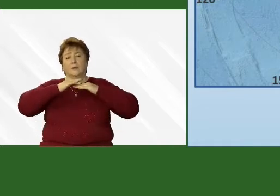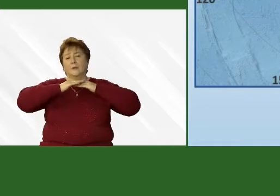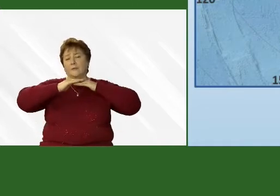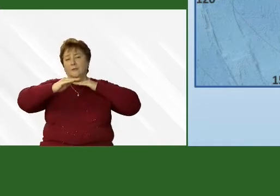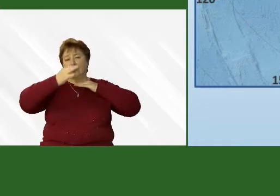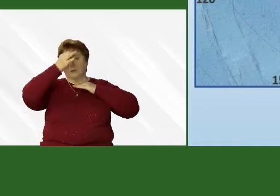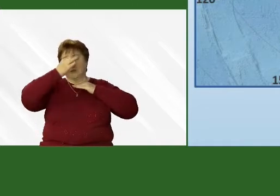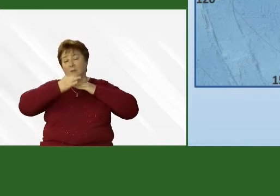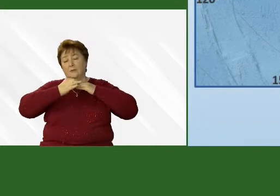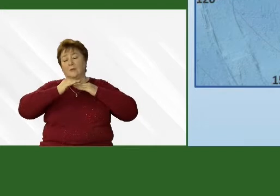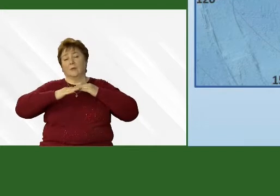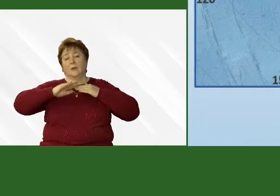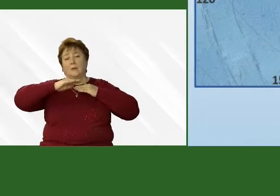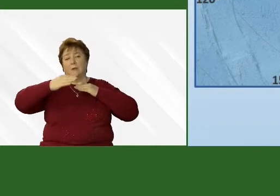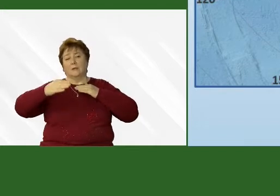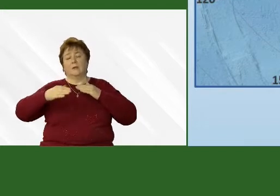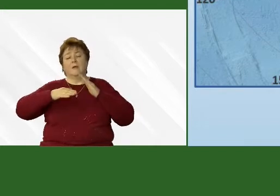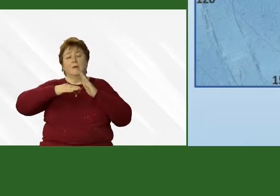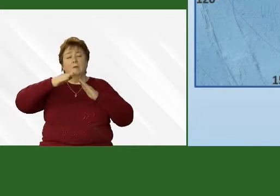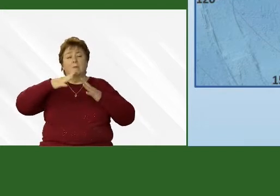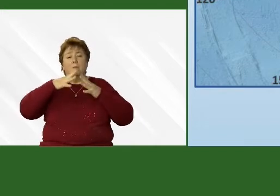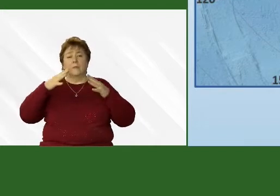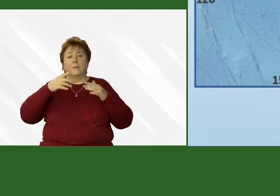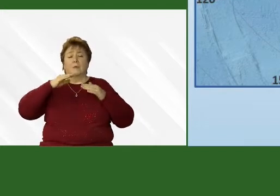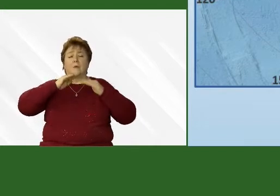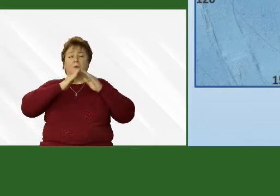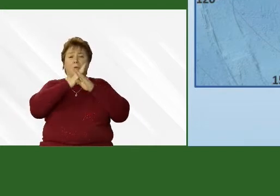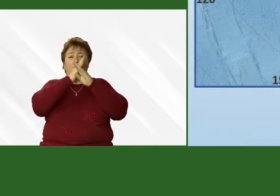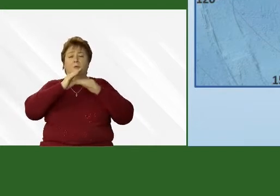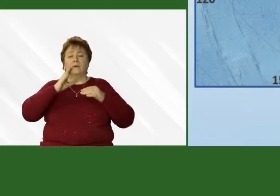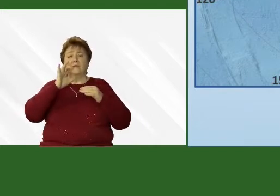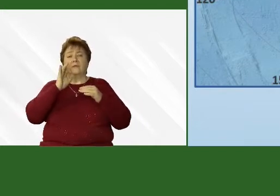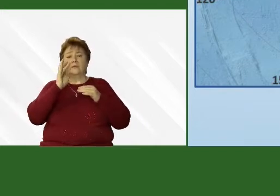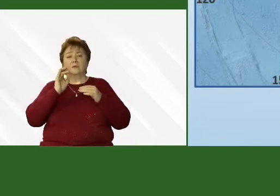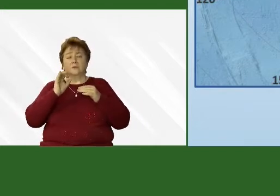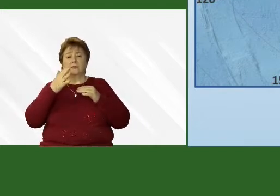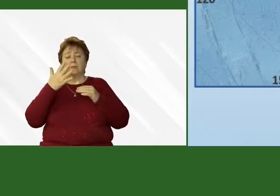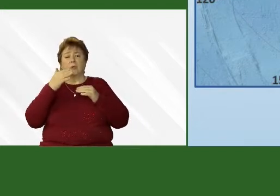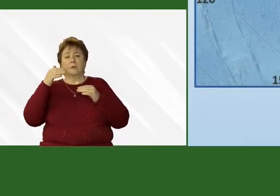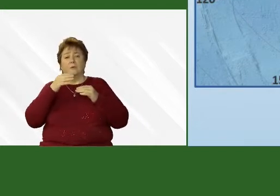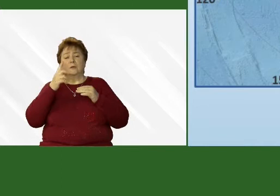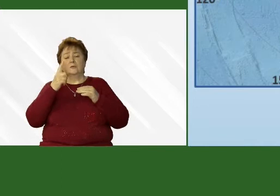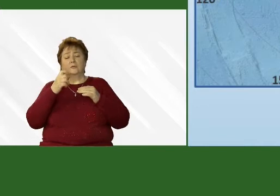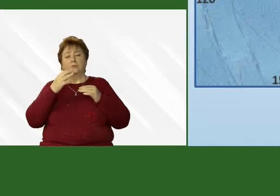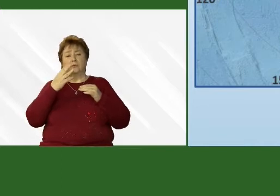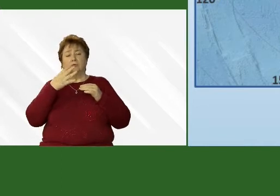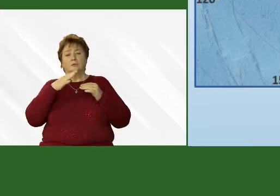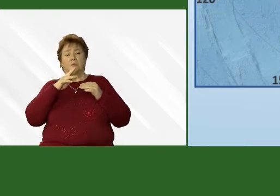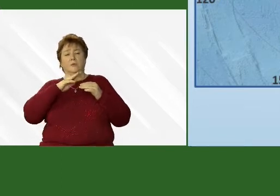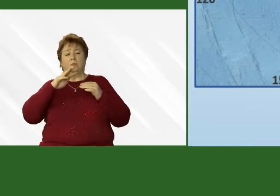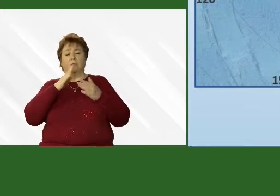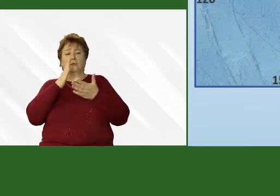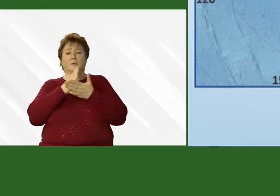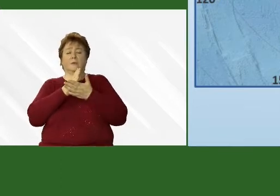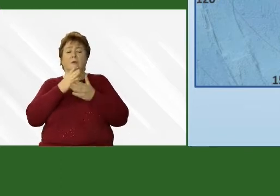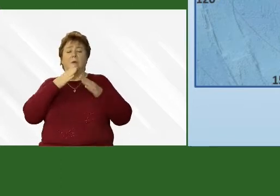рельеф. Максимальная высота Антарктиды – горный массив Винсон, 5140 метров.